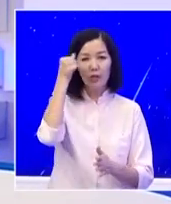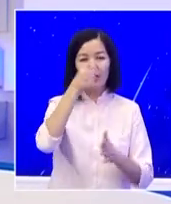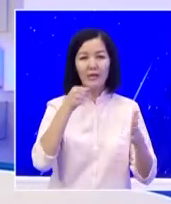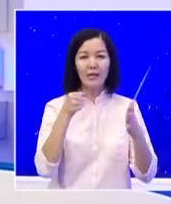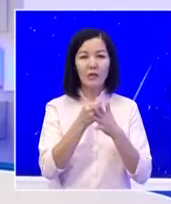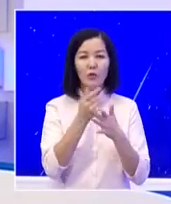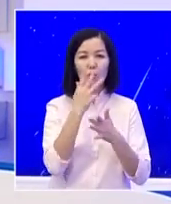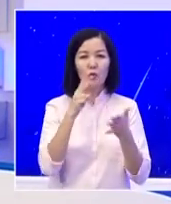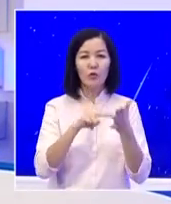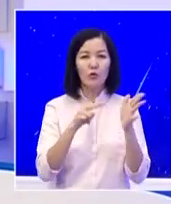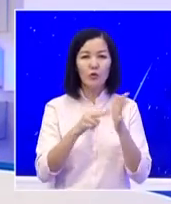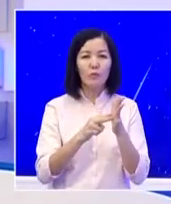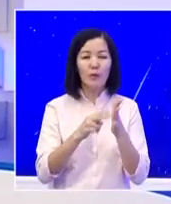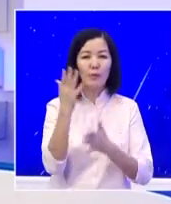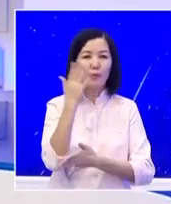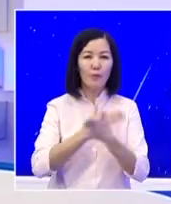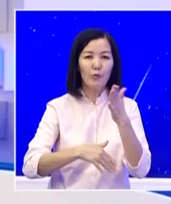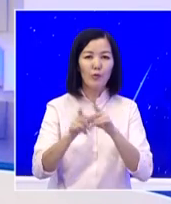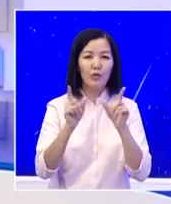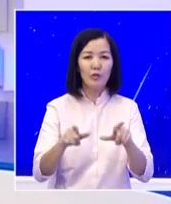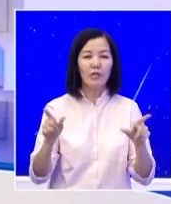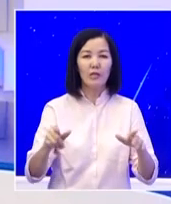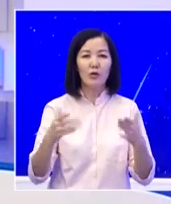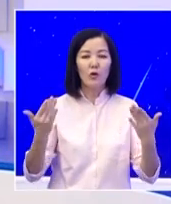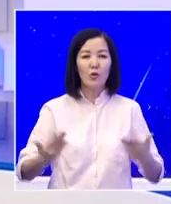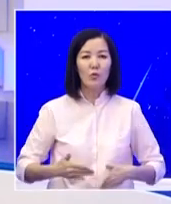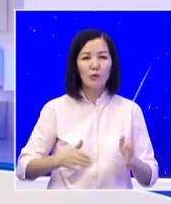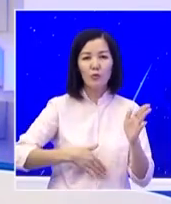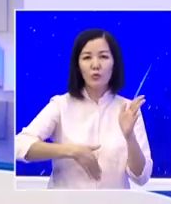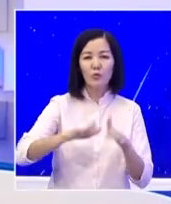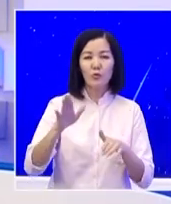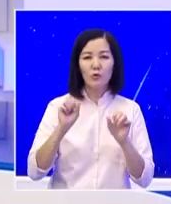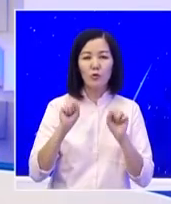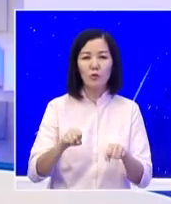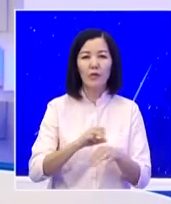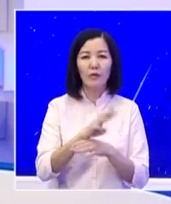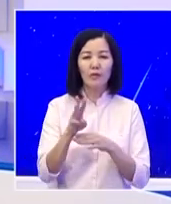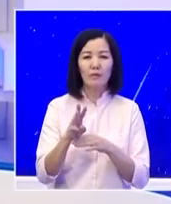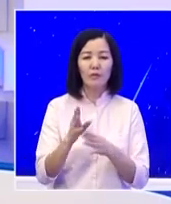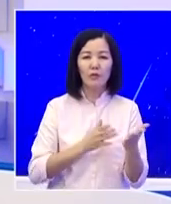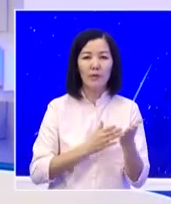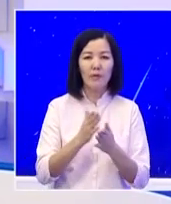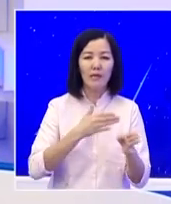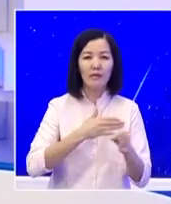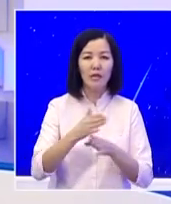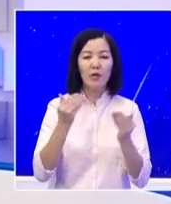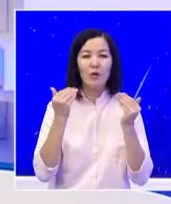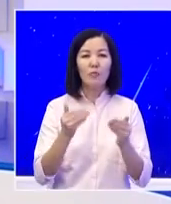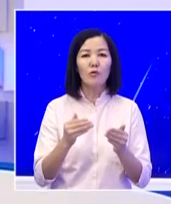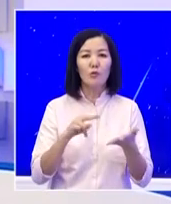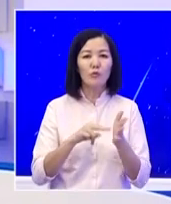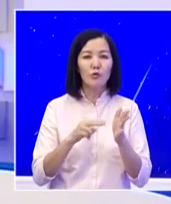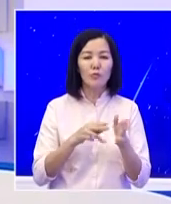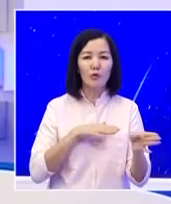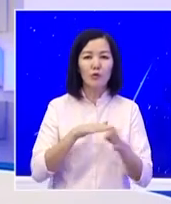Жылға дейінгі ұлттық жоспар. Бұл мүмкіндігі шектеулі жандардың өмір сүруін жақсартып, құқықтарын қамтамасыз етуге бағытталған. Бүгінде